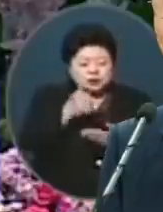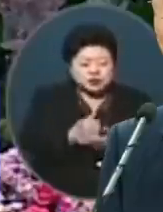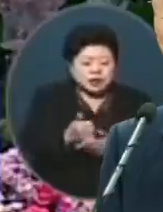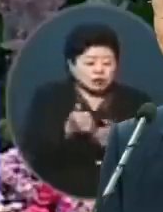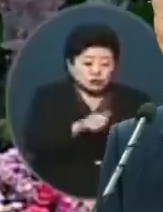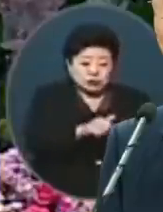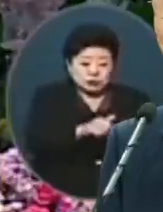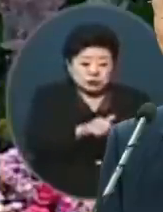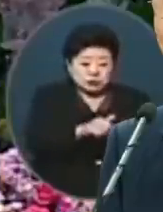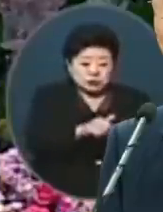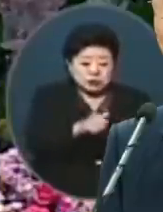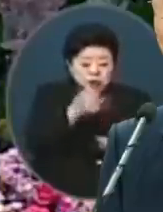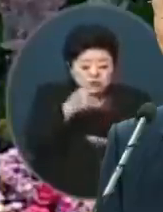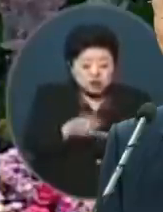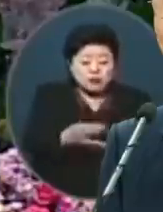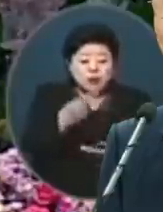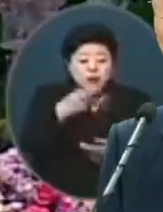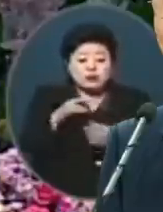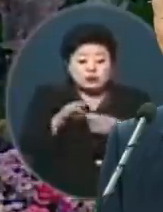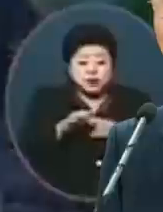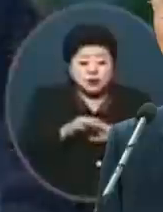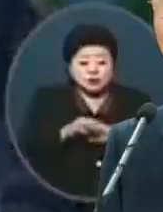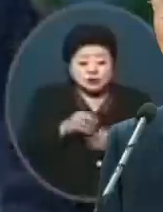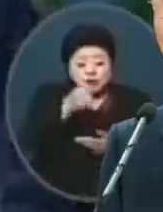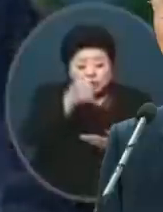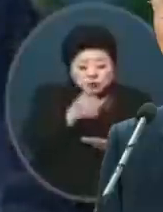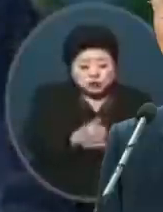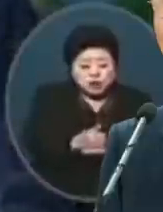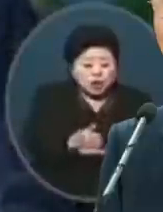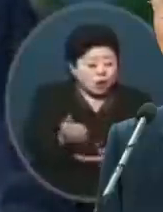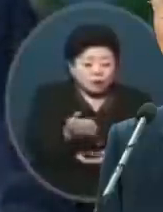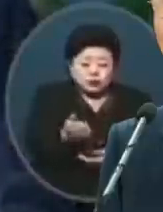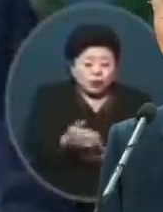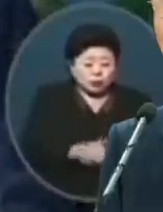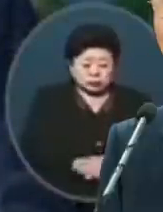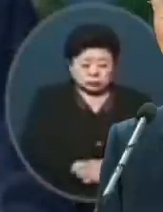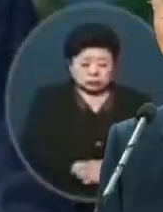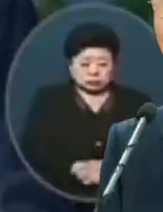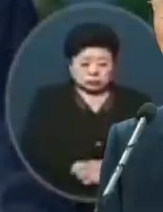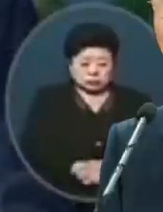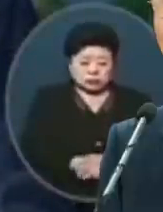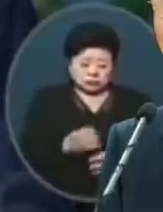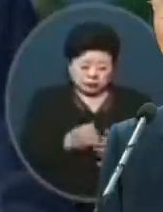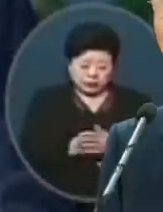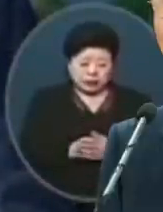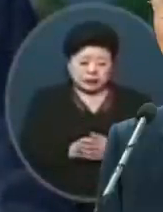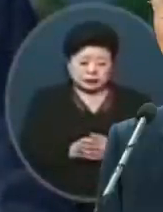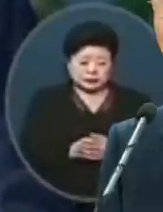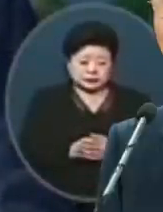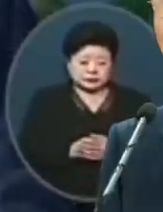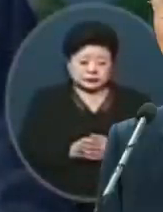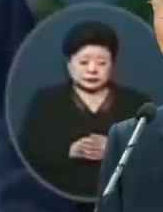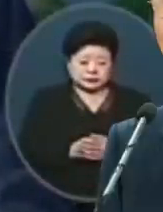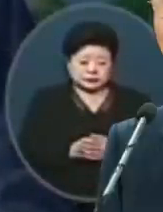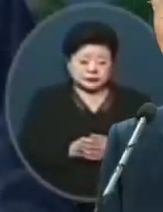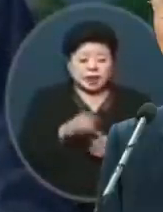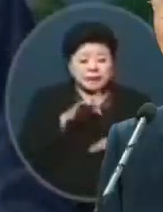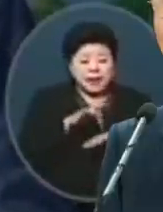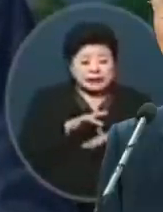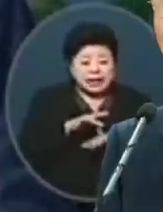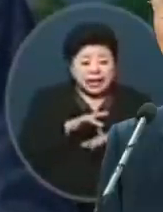것이라. 율법이 없으면 죄가 없는 것입니다. 그러므로